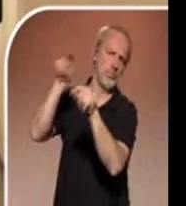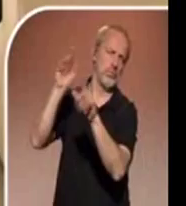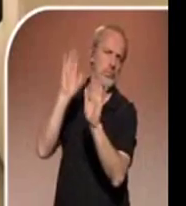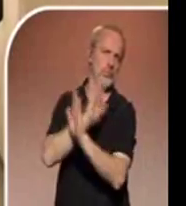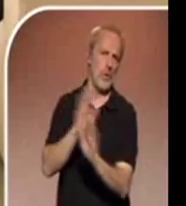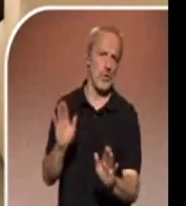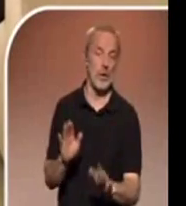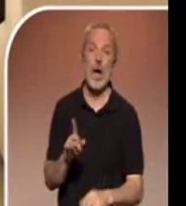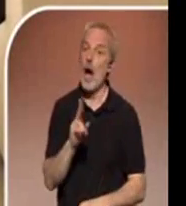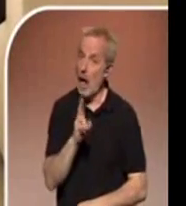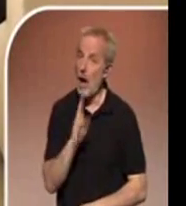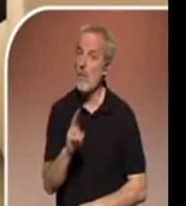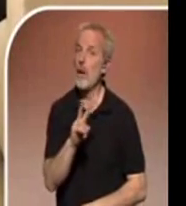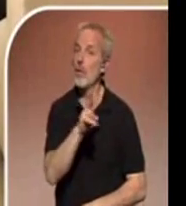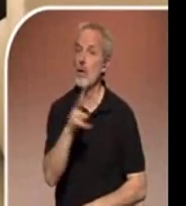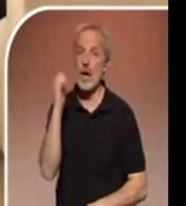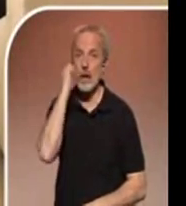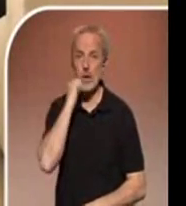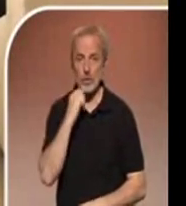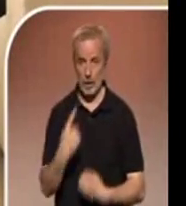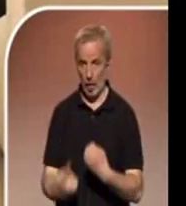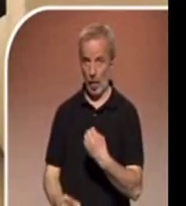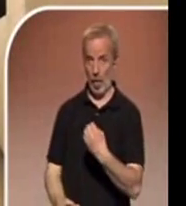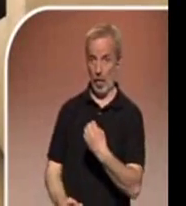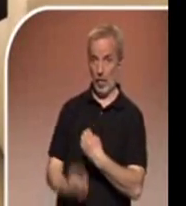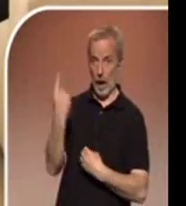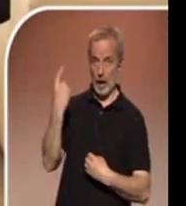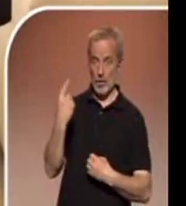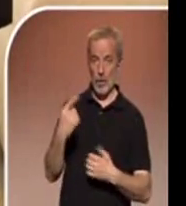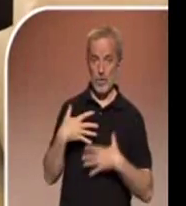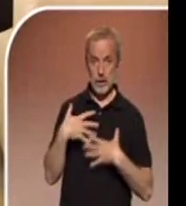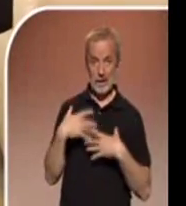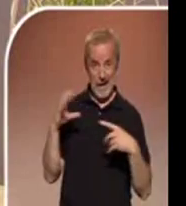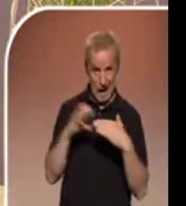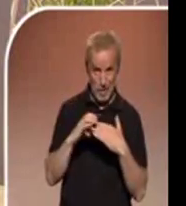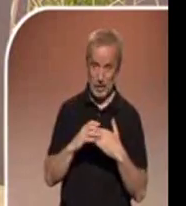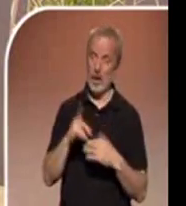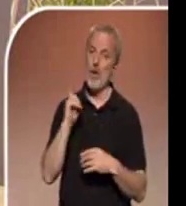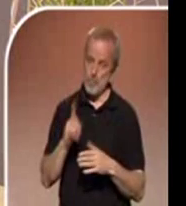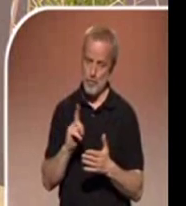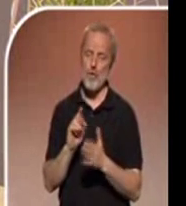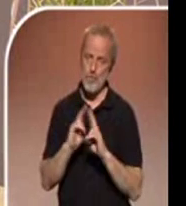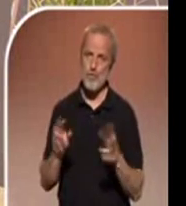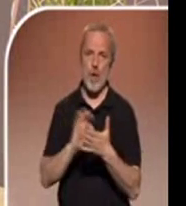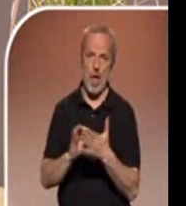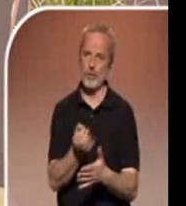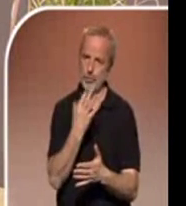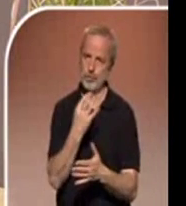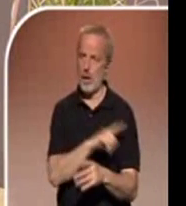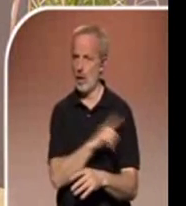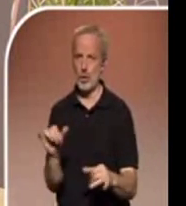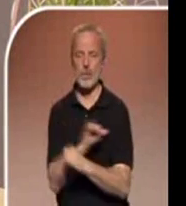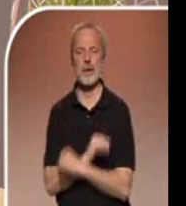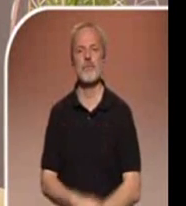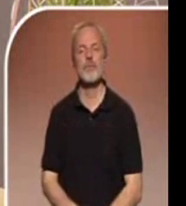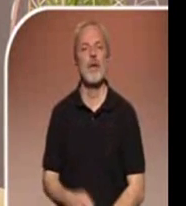dostanou z ničeho nic těžkou plicní embolii, a pak ta terapie může být celoživotní. Tatínkovi byla diagnostikována leidenská mutace,